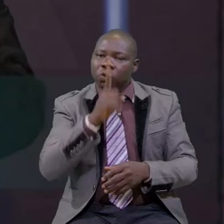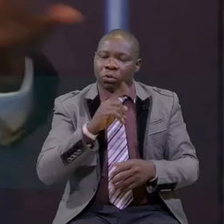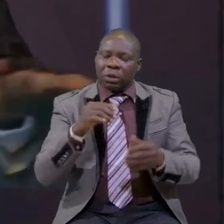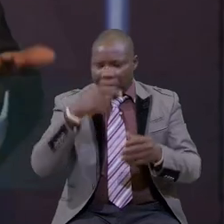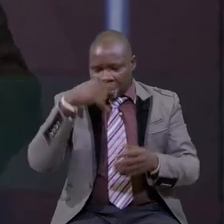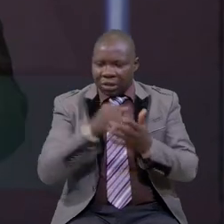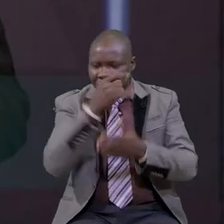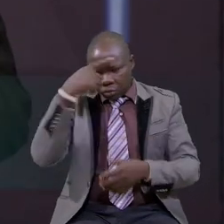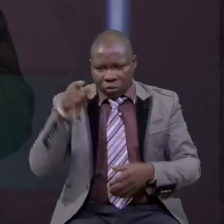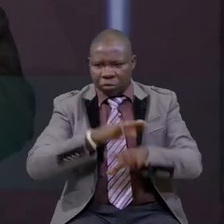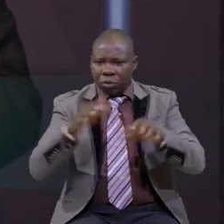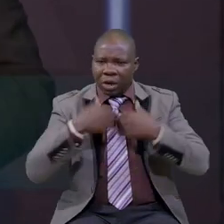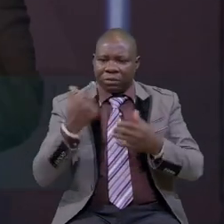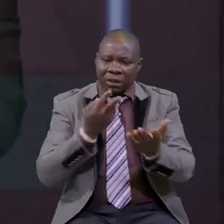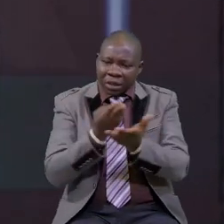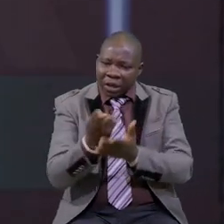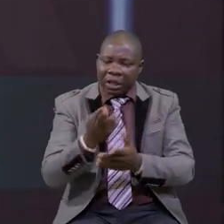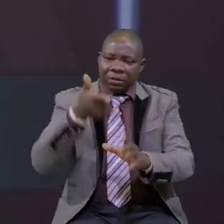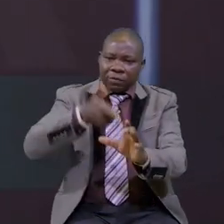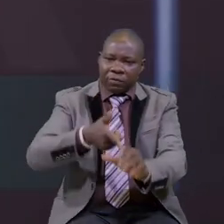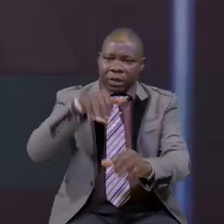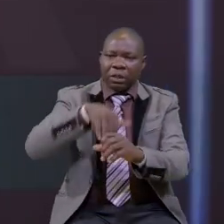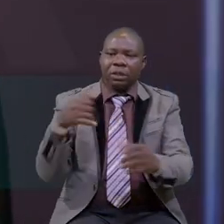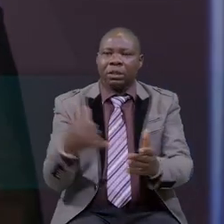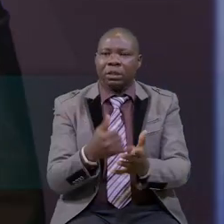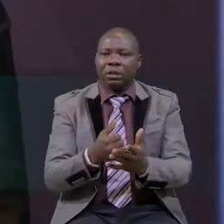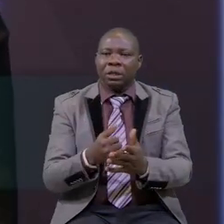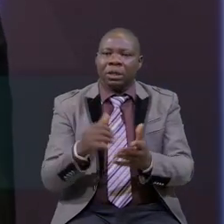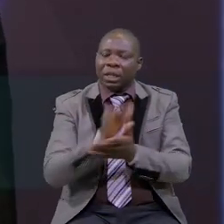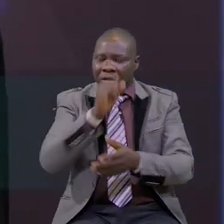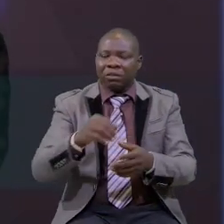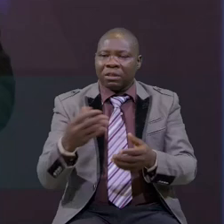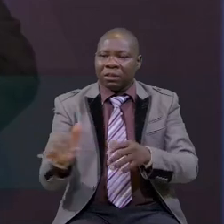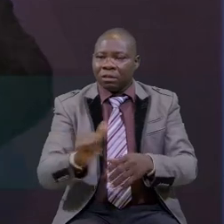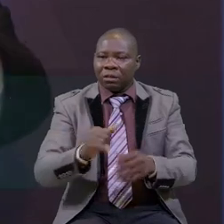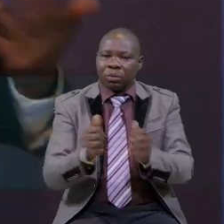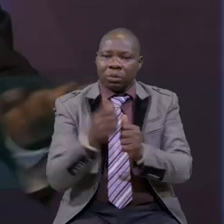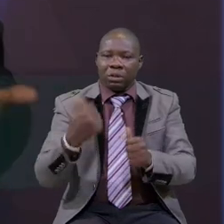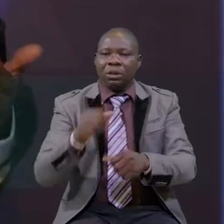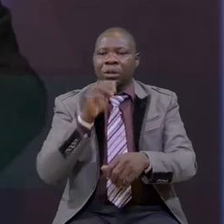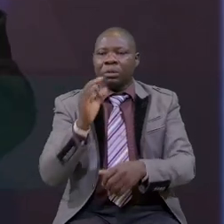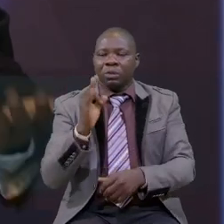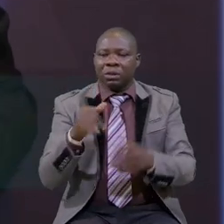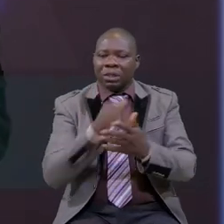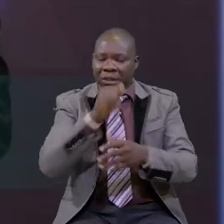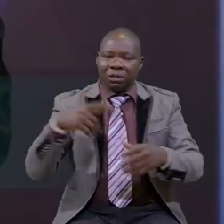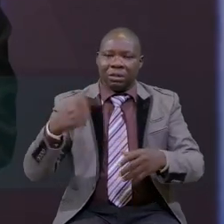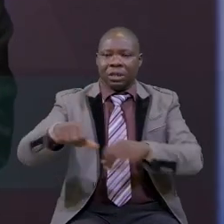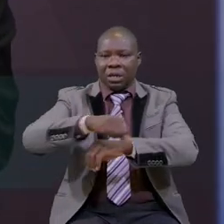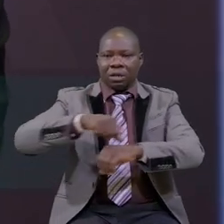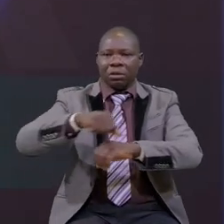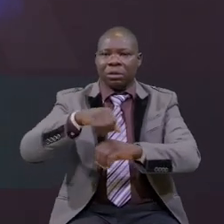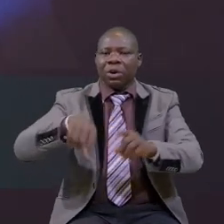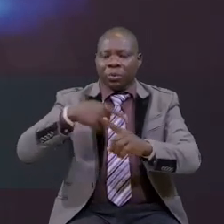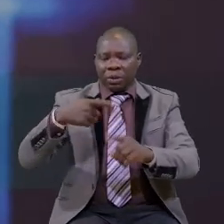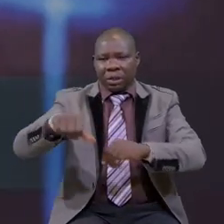bon carburant, non, la terminologie chrétienne, et pour le ministère, est l'onction. Lorsque vous mettez l'onction, quand